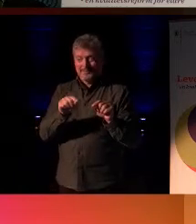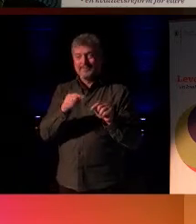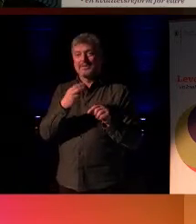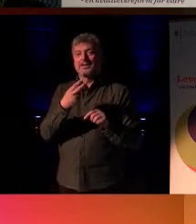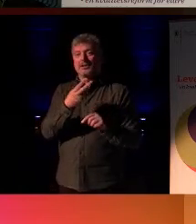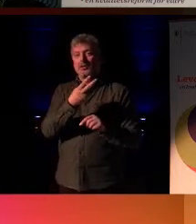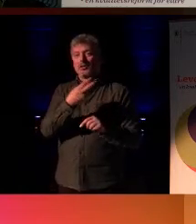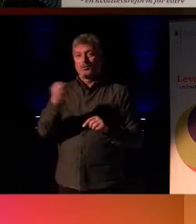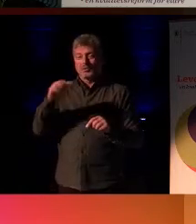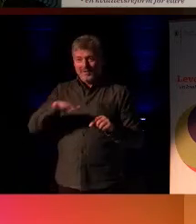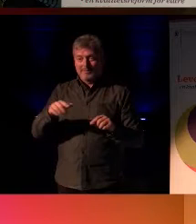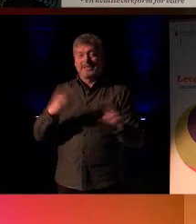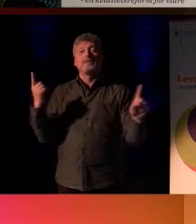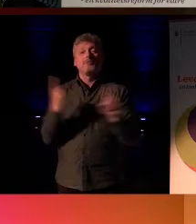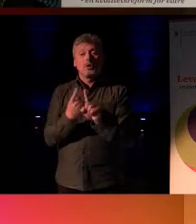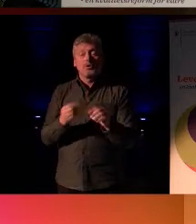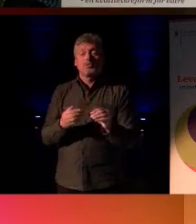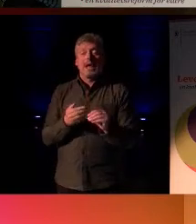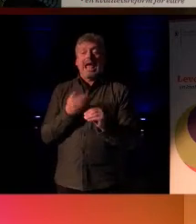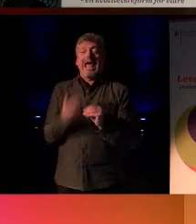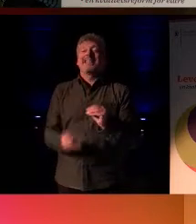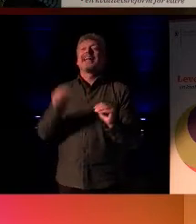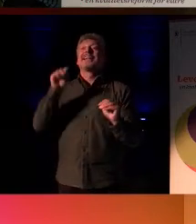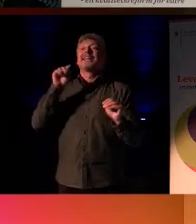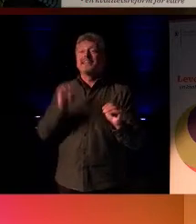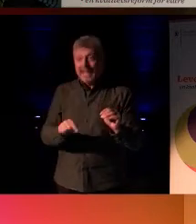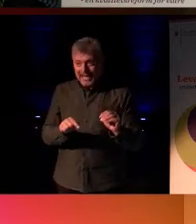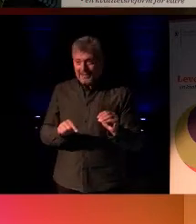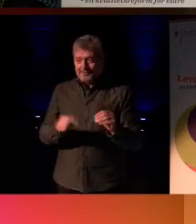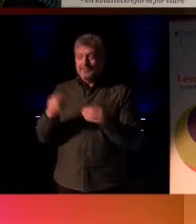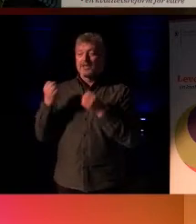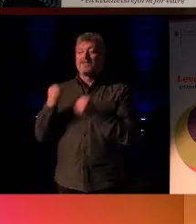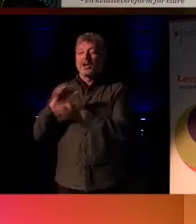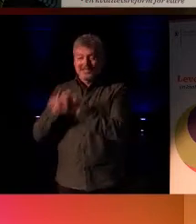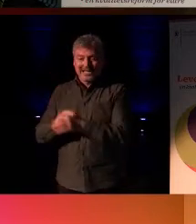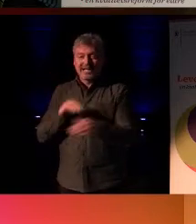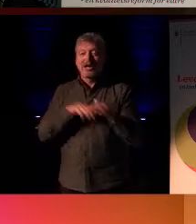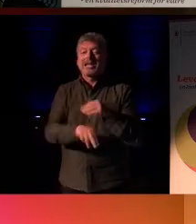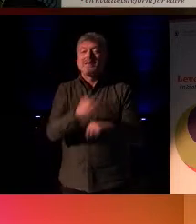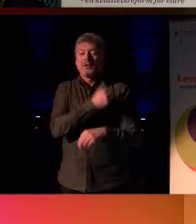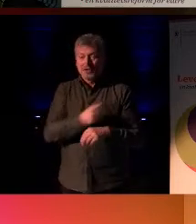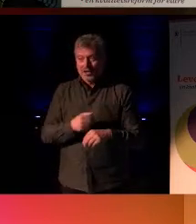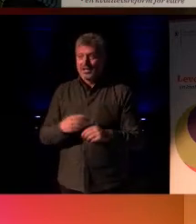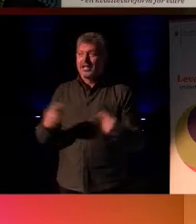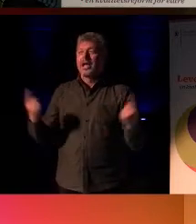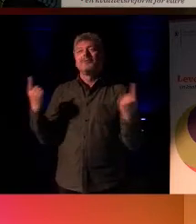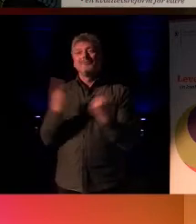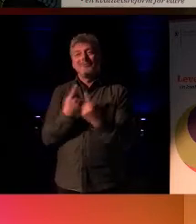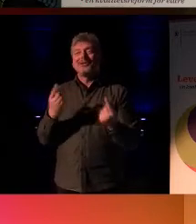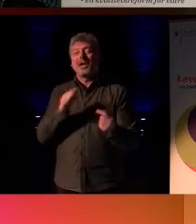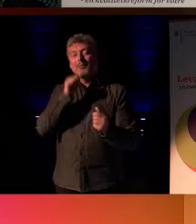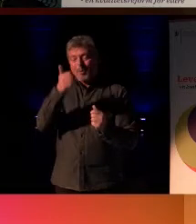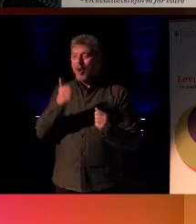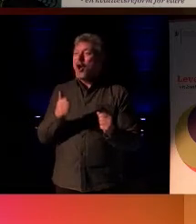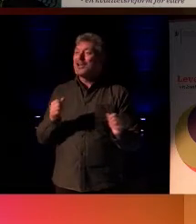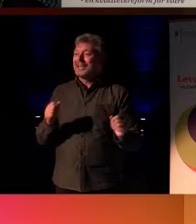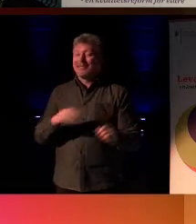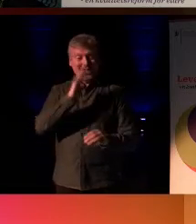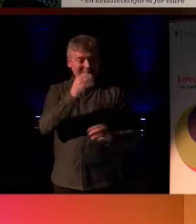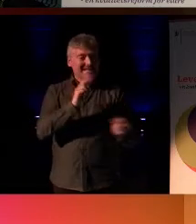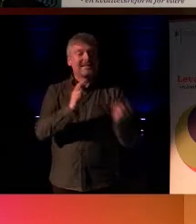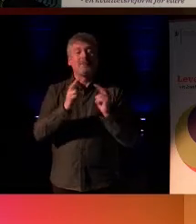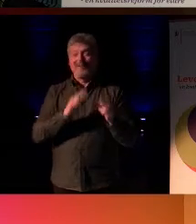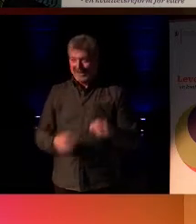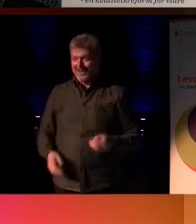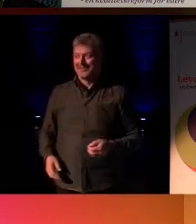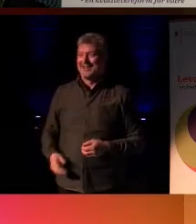vi møttes. Og etter det har fastlegen og hjemmesykepleien, som møttes i trappen hver morgen ettermiddag, begynt å hilse på